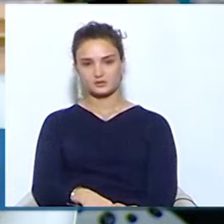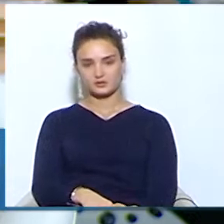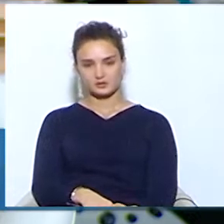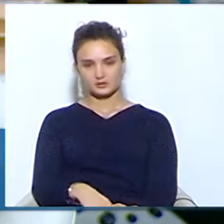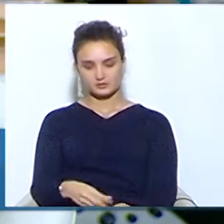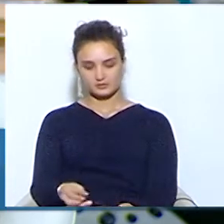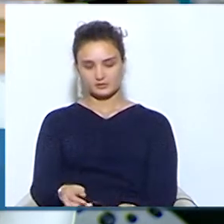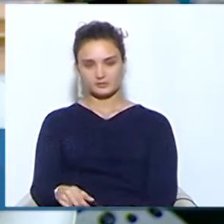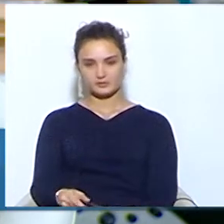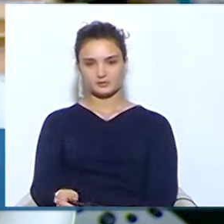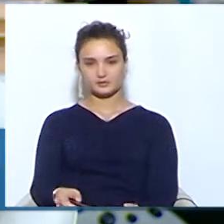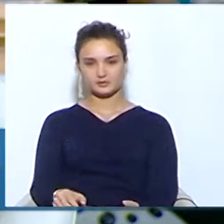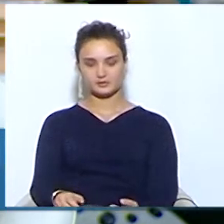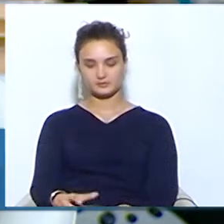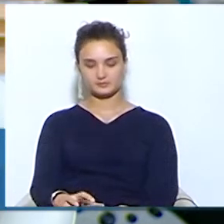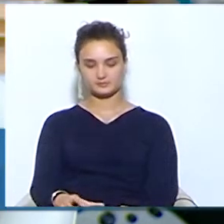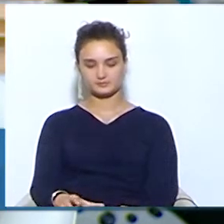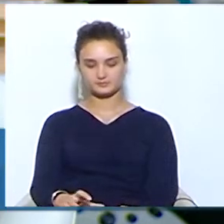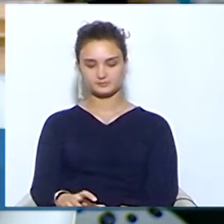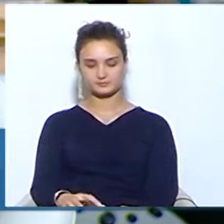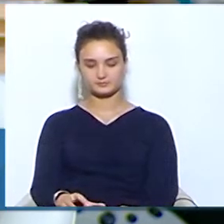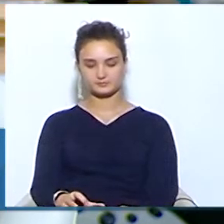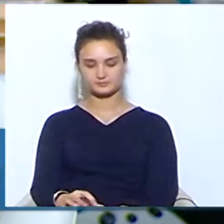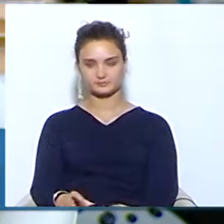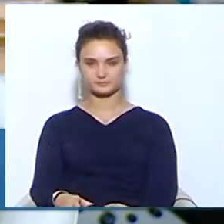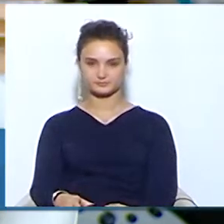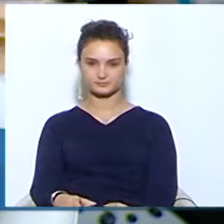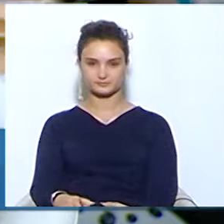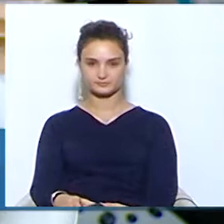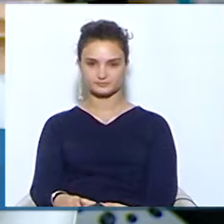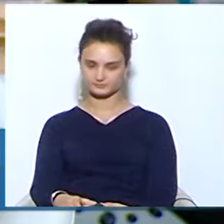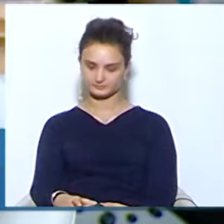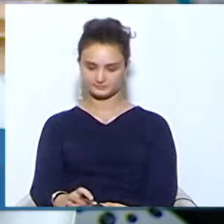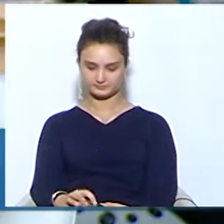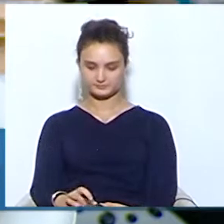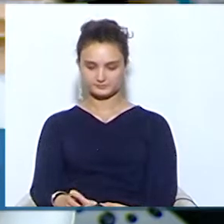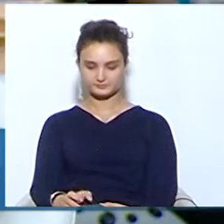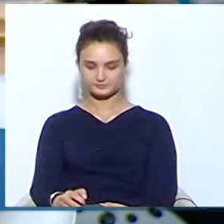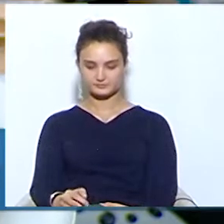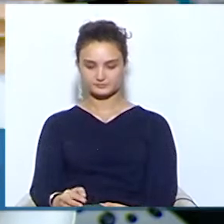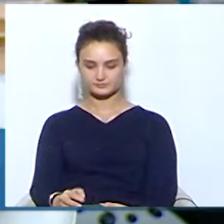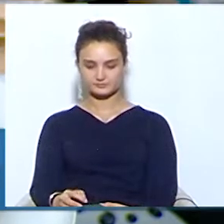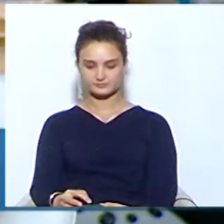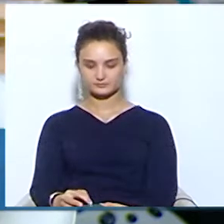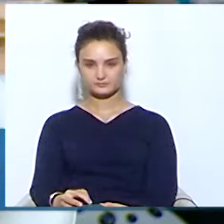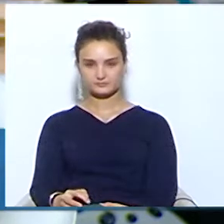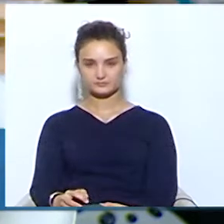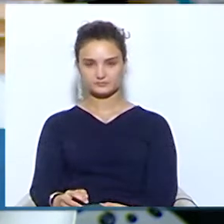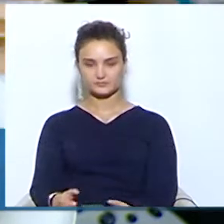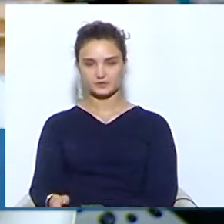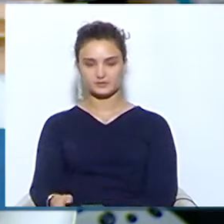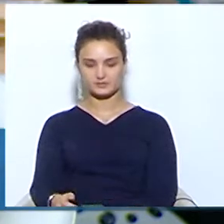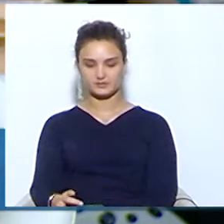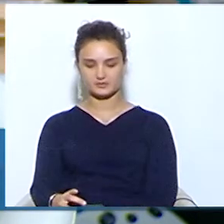გამონათქვამში. და რა თქმა უნდა, ადამიანს უნდა შეეძლო საკუთარი თავის დაცვა, იგივე იმ არას და კის ძალიან ტკიცეთ